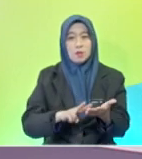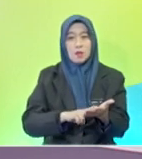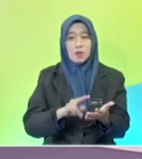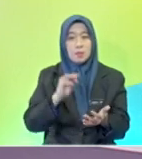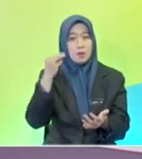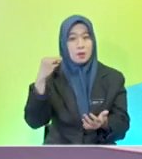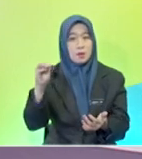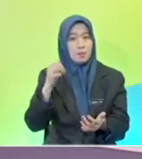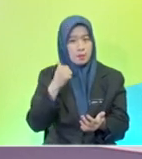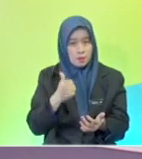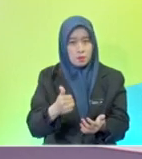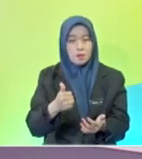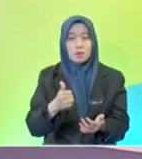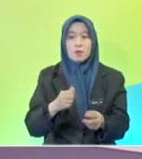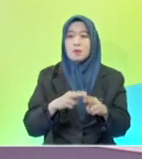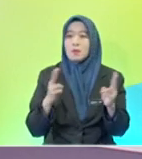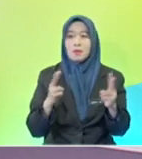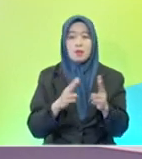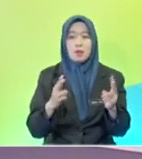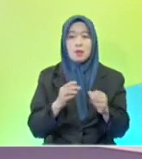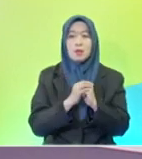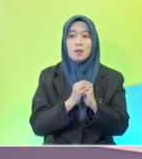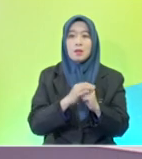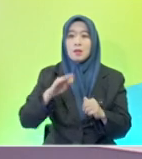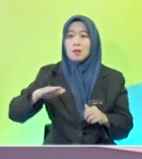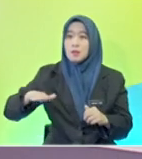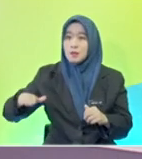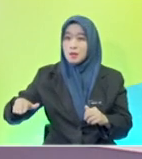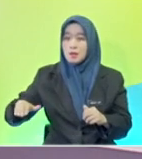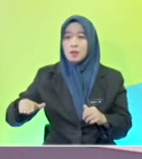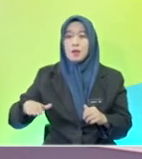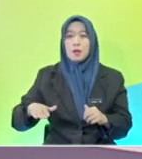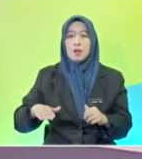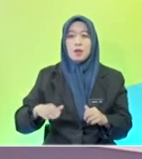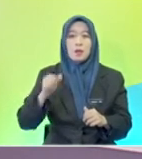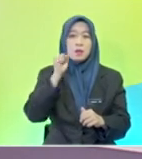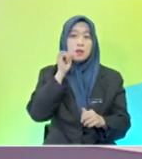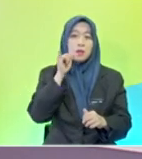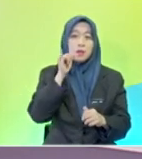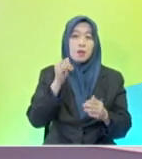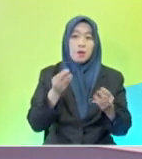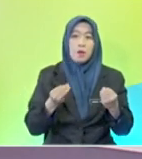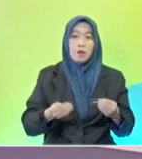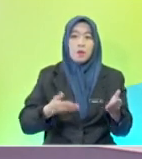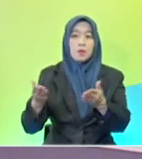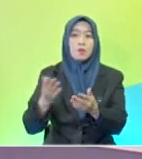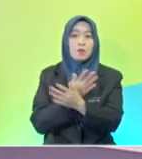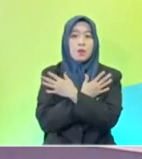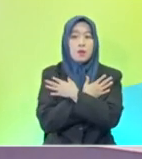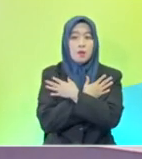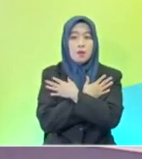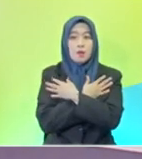baguslah Ustazah. Yeah. Masya Allah. Tahniah semua adik-adik. Jadi sekarang ni akan nak beri ruang untuk adik berehat seketika. Kita kembali selepas